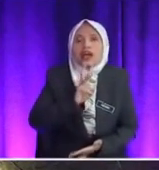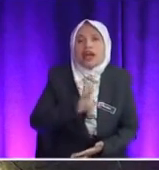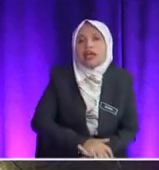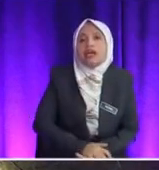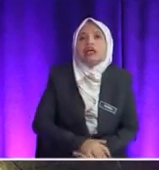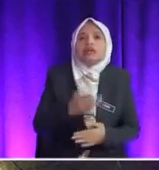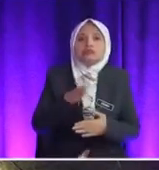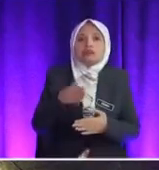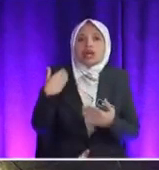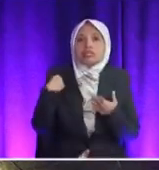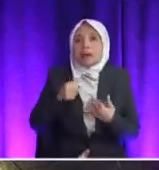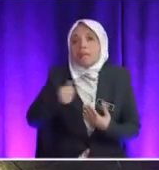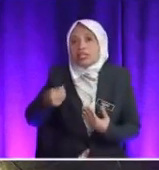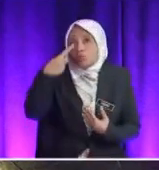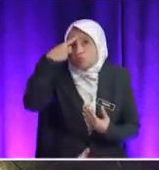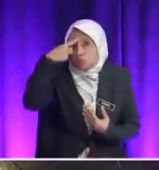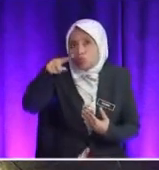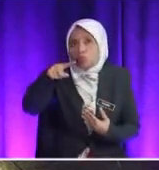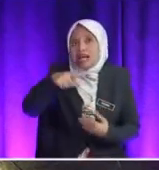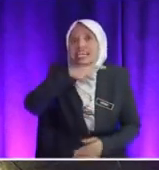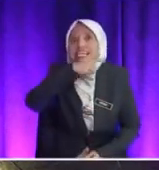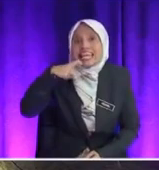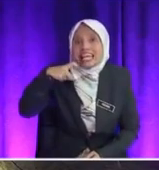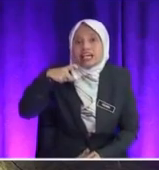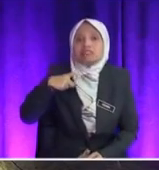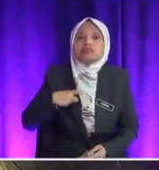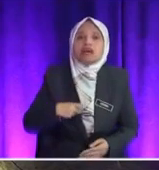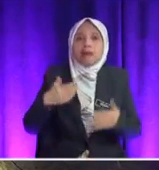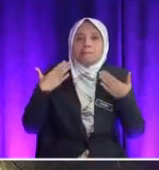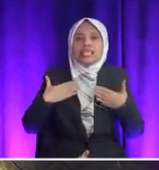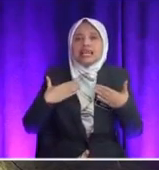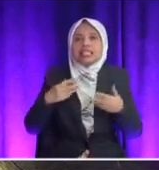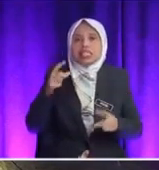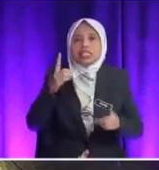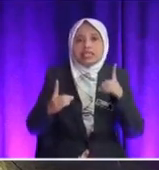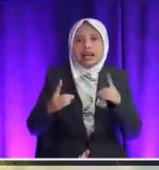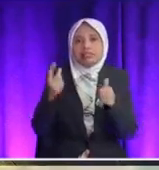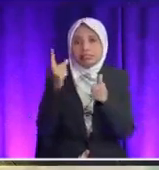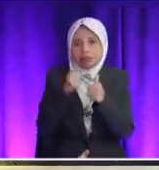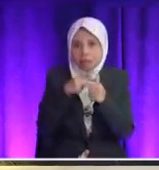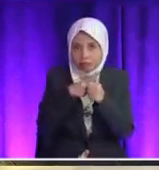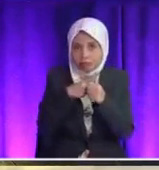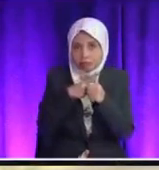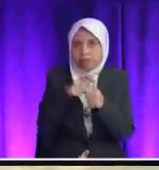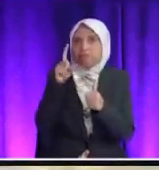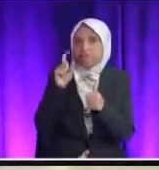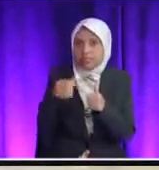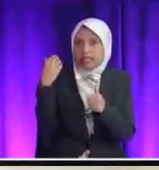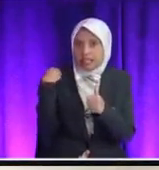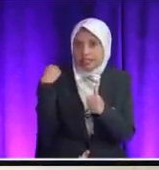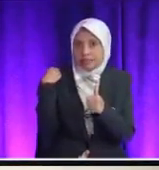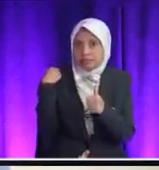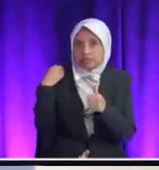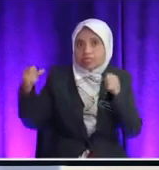senarai yaitu Pratama untuk mengeringkan badan kedaa kita tadinya yang pertama usia adalah Nila Opay